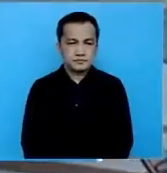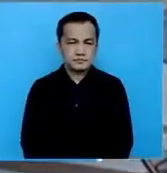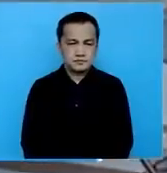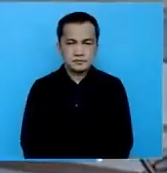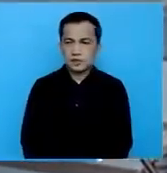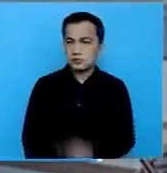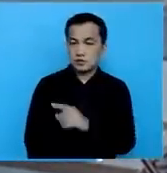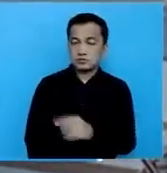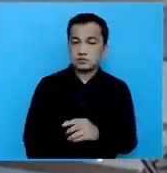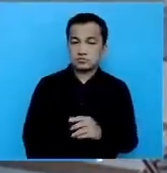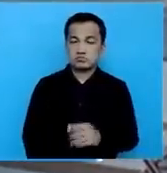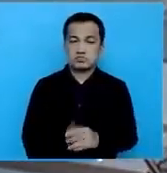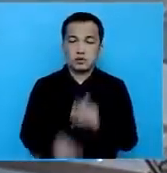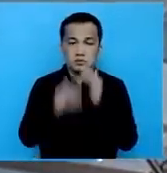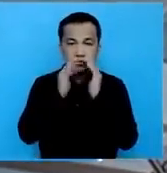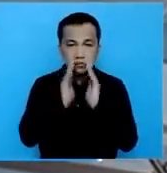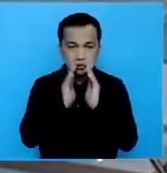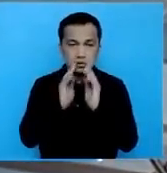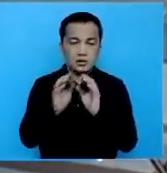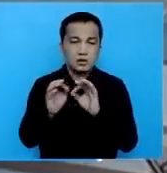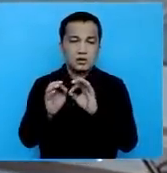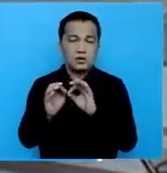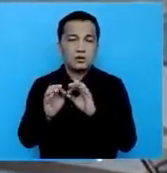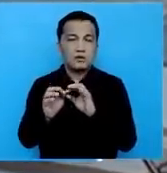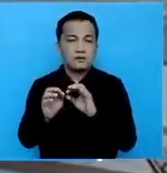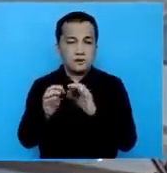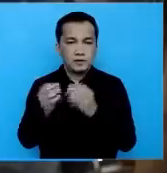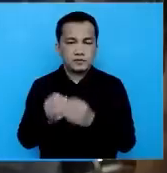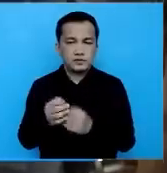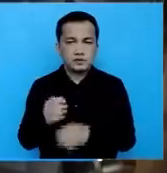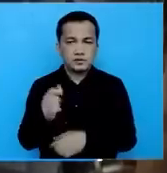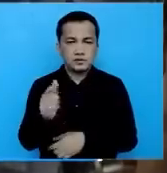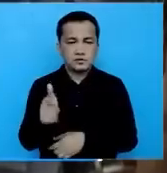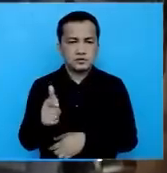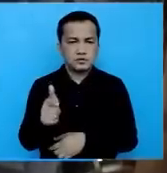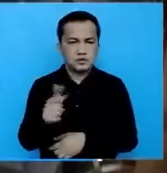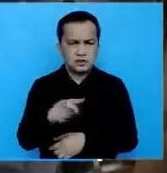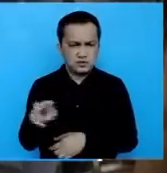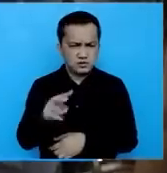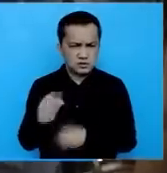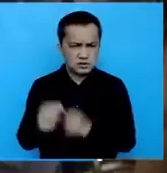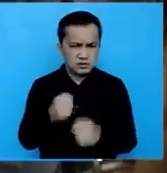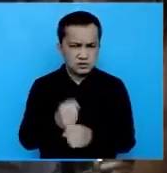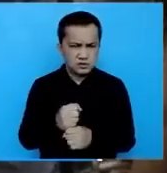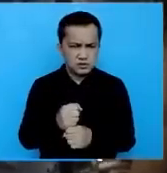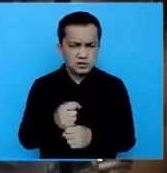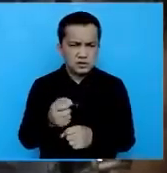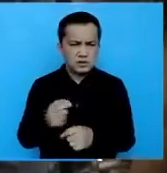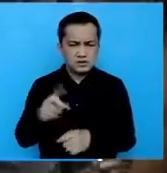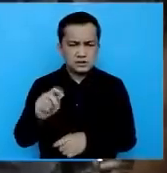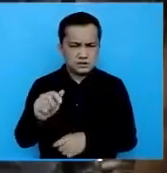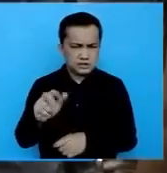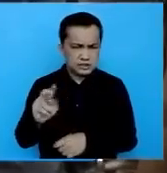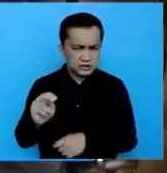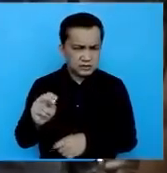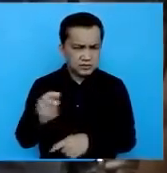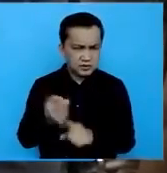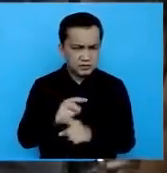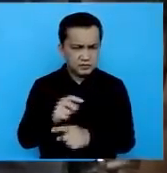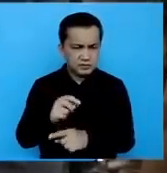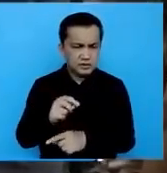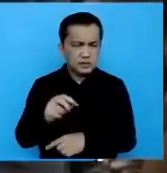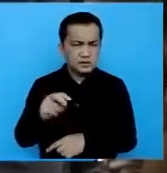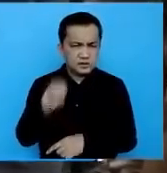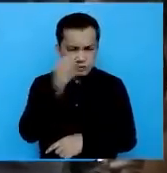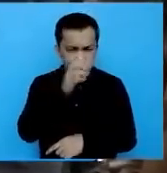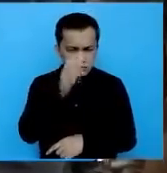Nagluluksa ngayon ang mga kaanak ng 22 taong gulang na si Patrick Cano mula sa Naga City sa Cebu. Ayon sa kanyang nanay